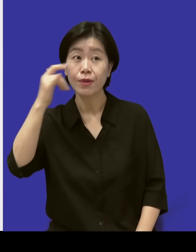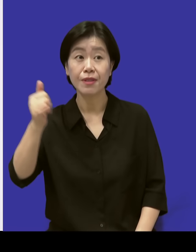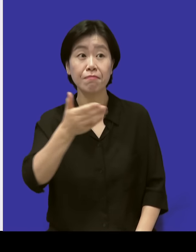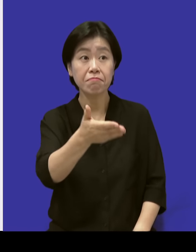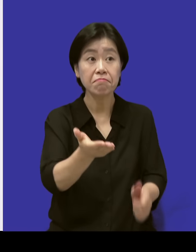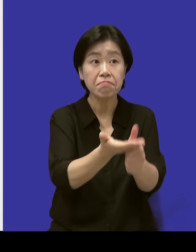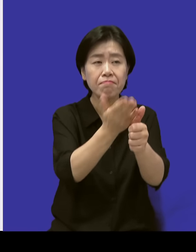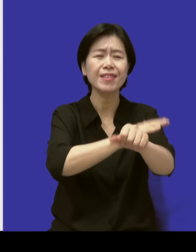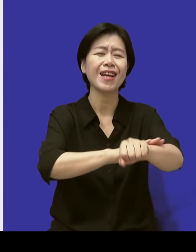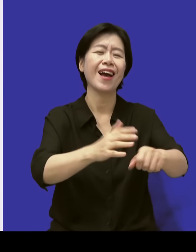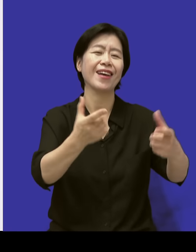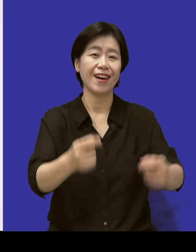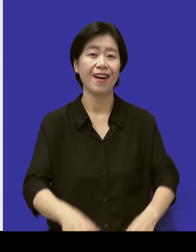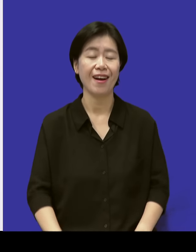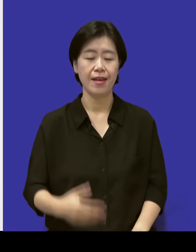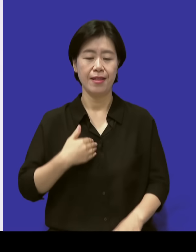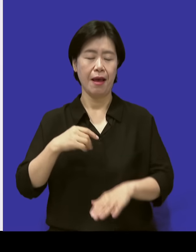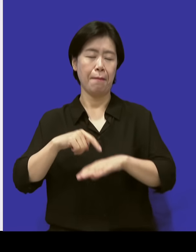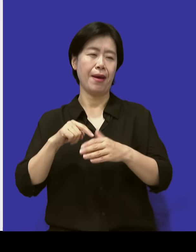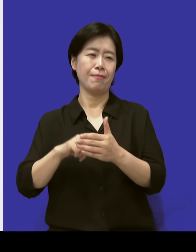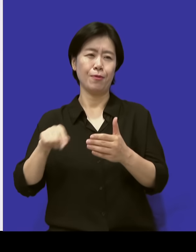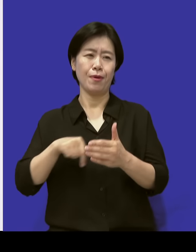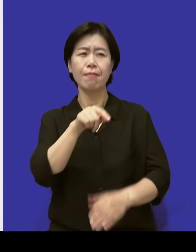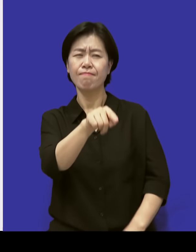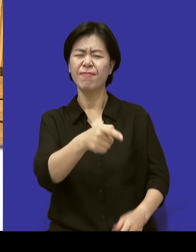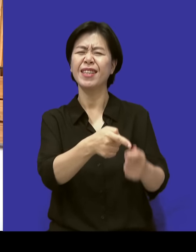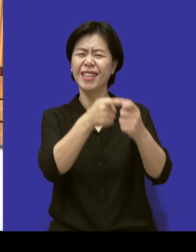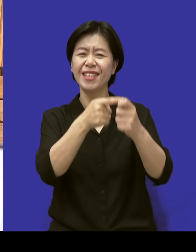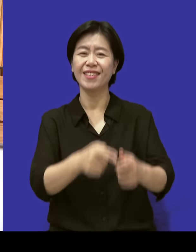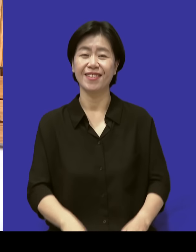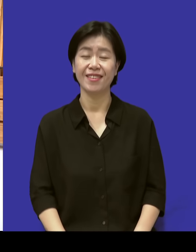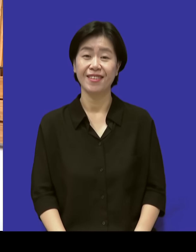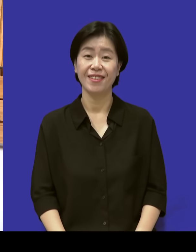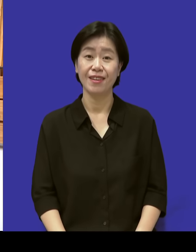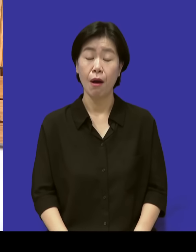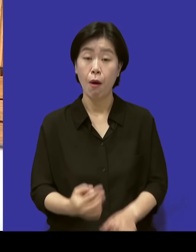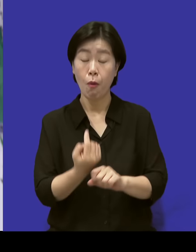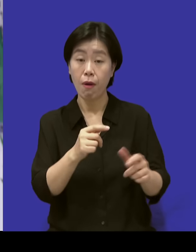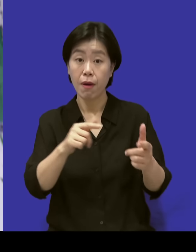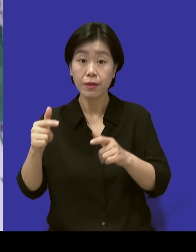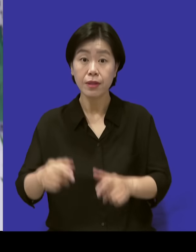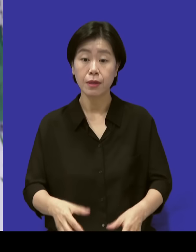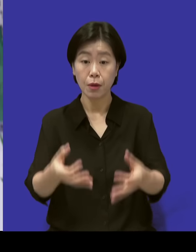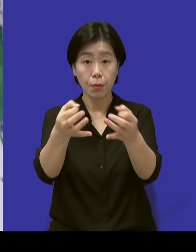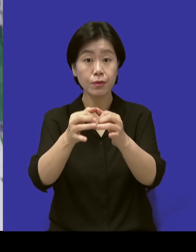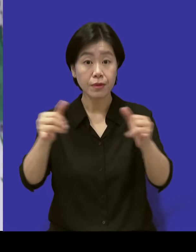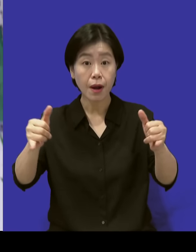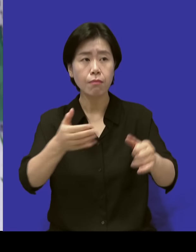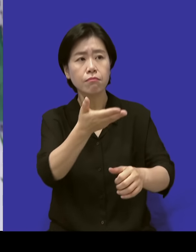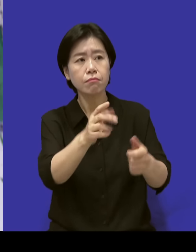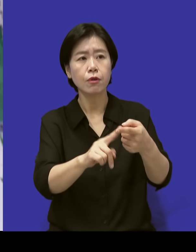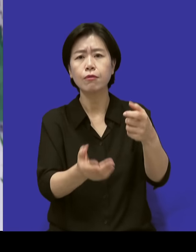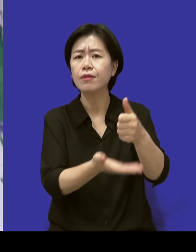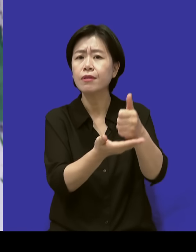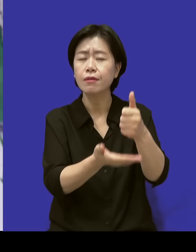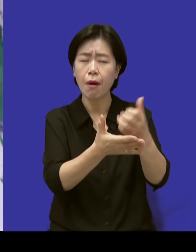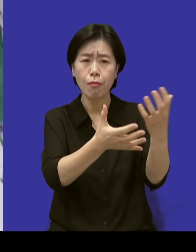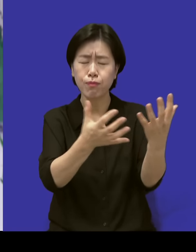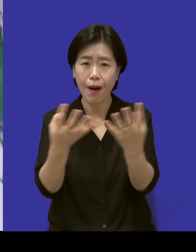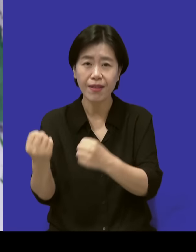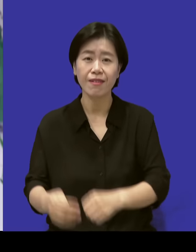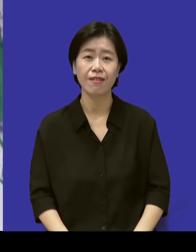아들. 개인적으로 내 마음속 이분이 우승. 아니 이렇게 시청자분들에게 칭찬을 많이 받은 이유가